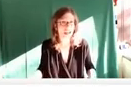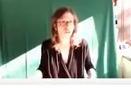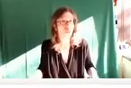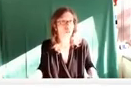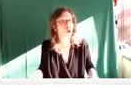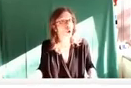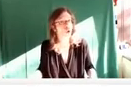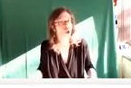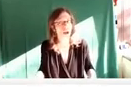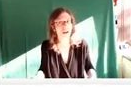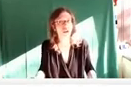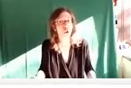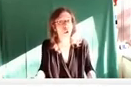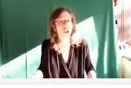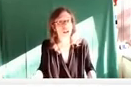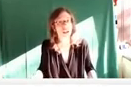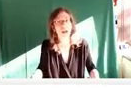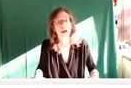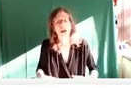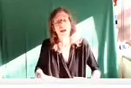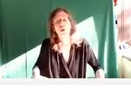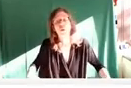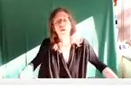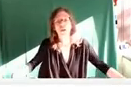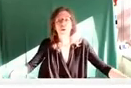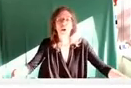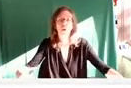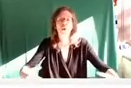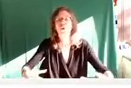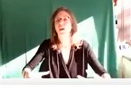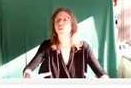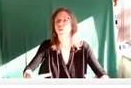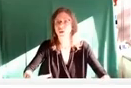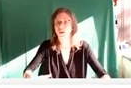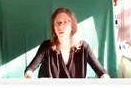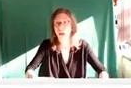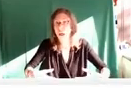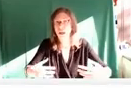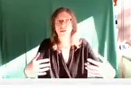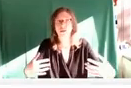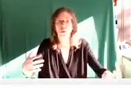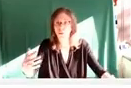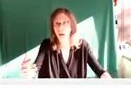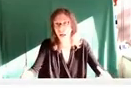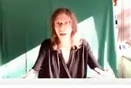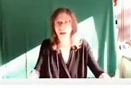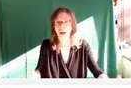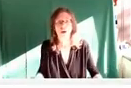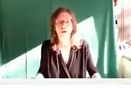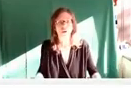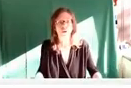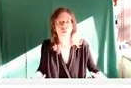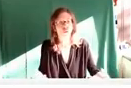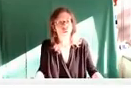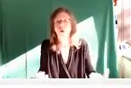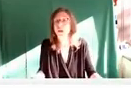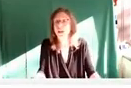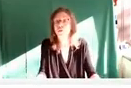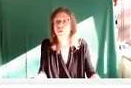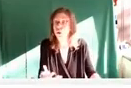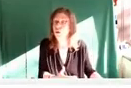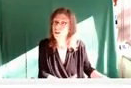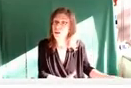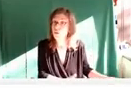2, 3, 4, 5 qui arrivent au même constat avec d'autres données. Bien là, on va dire qu'il y a comme un consensus qui se fait éventuellement sur